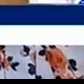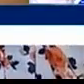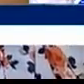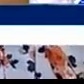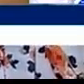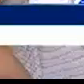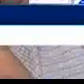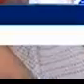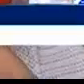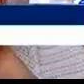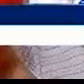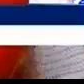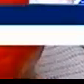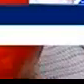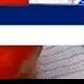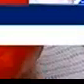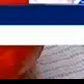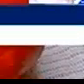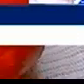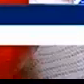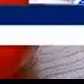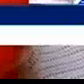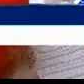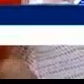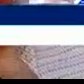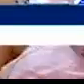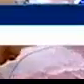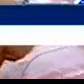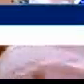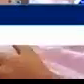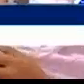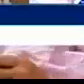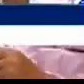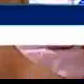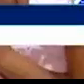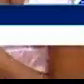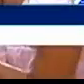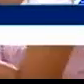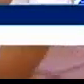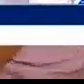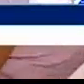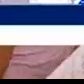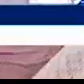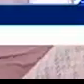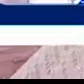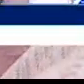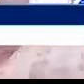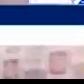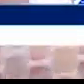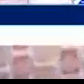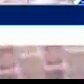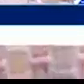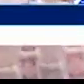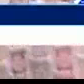Da. Și cum ai vrea să fie? Să am multe jucării. Sunt o familie cu adevărat mare, pentru o lume în care toți sunt